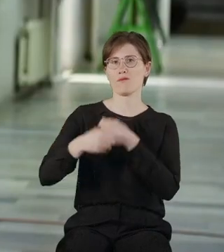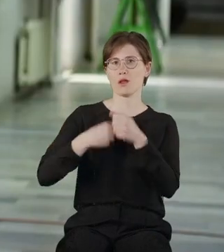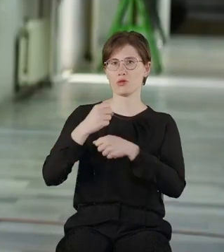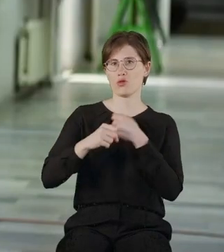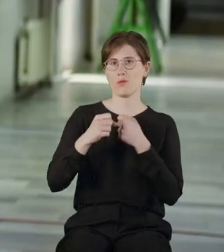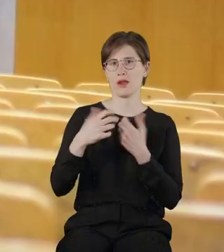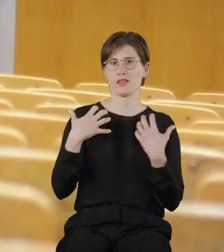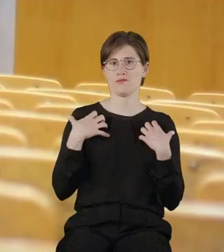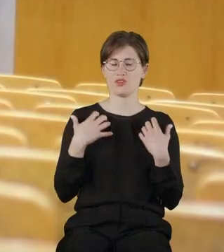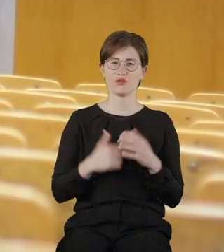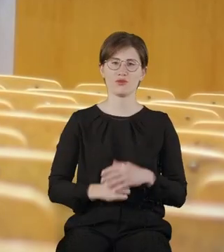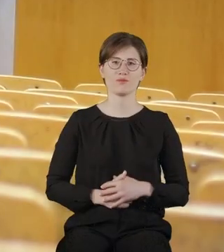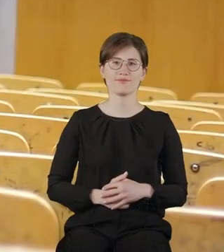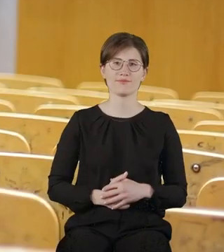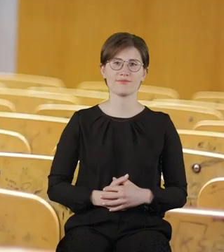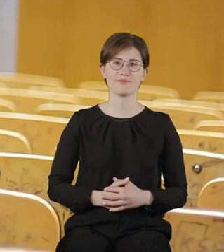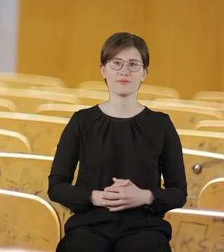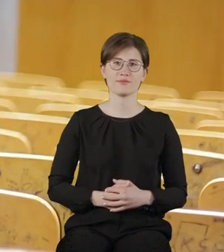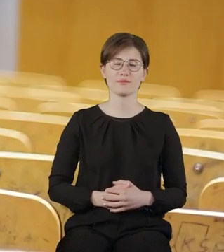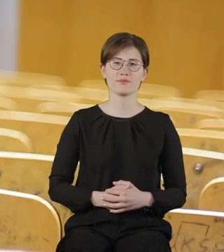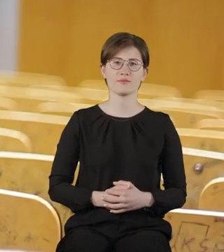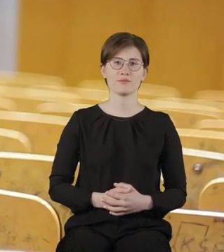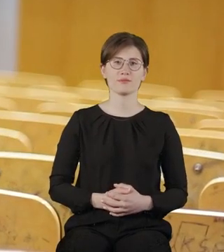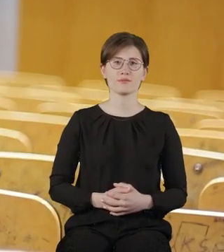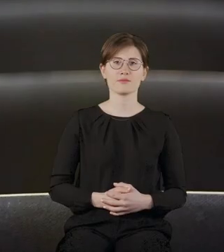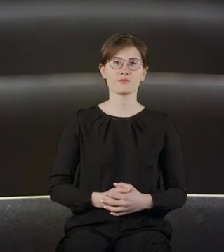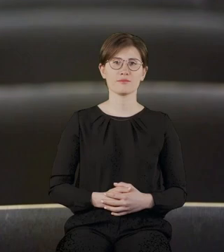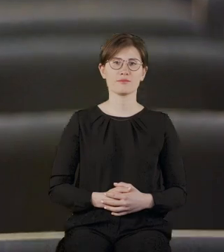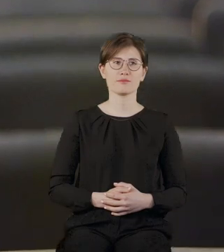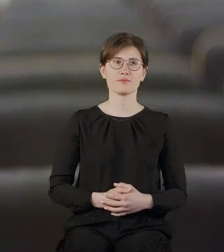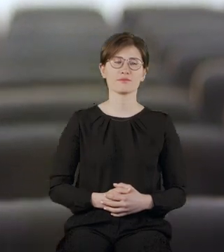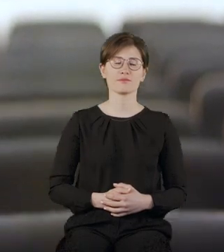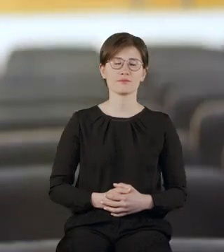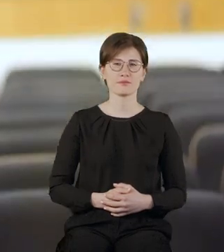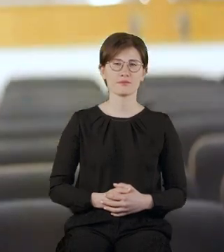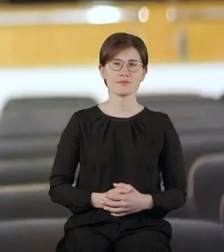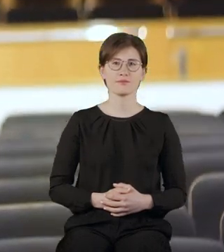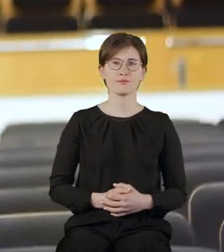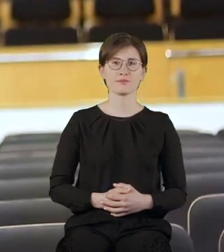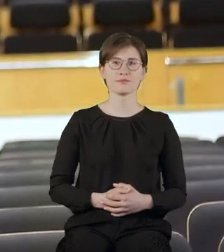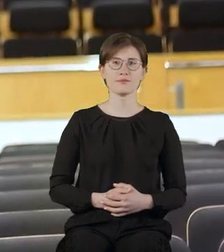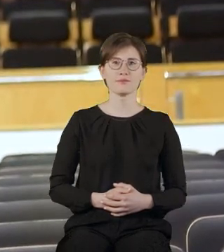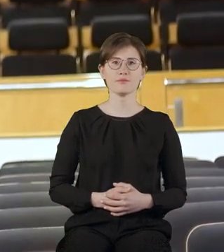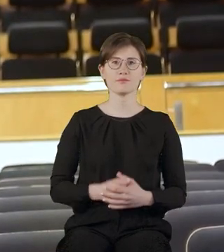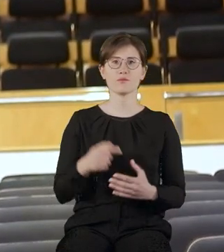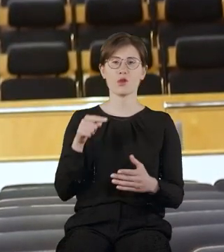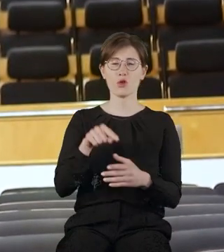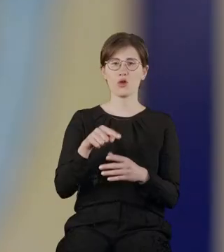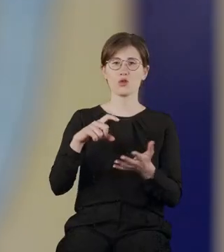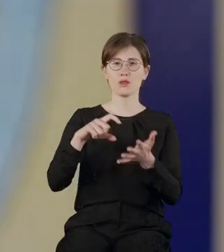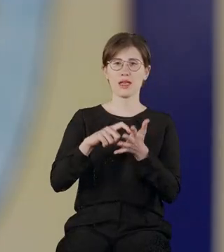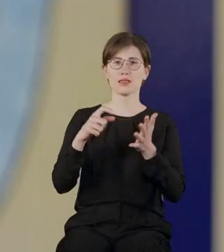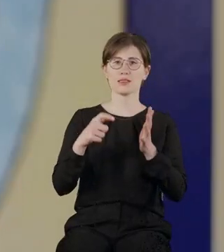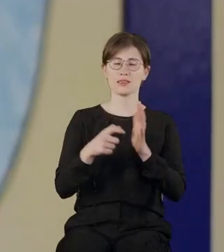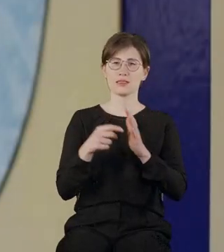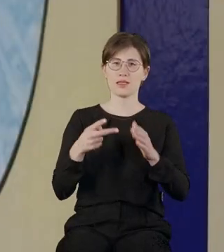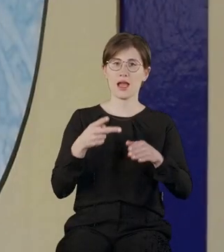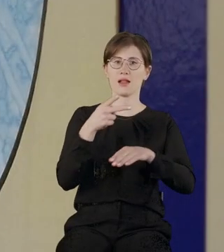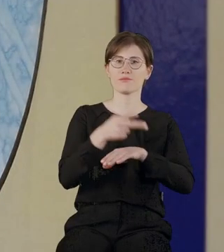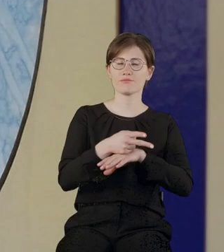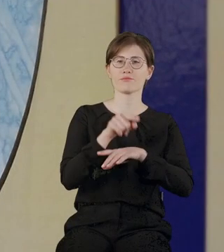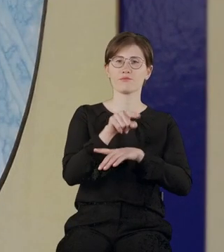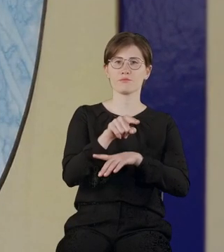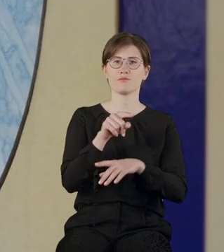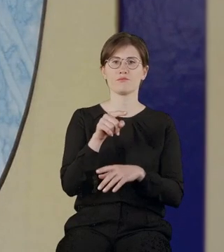co dzień w środowisku. Dostępna dla społeczności akademickiej aula